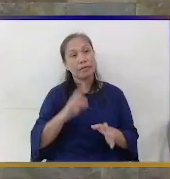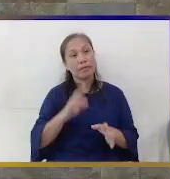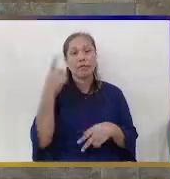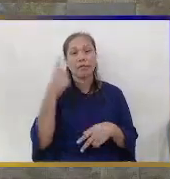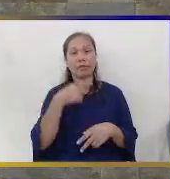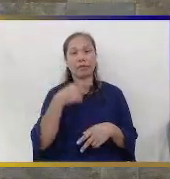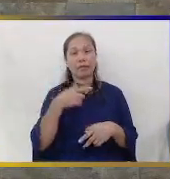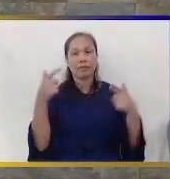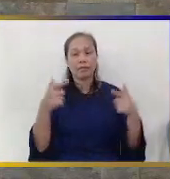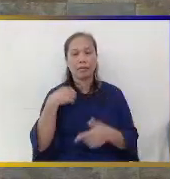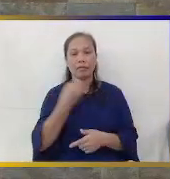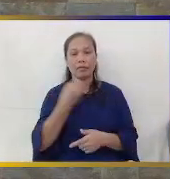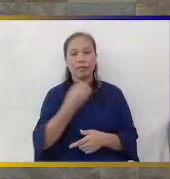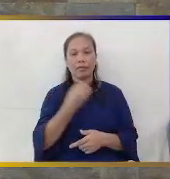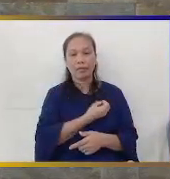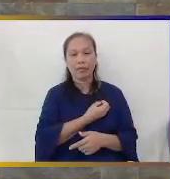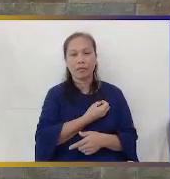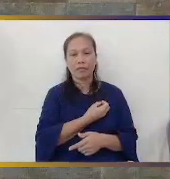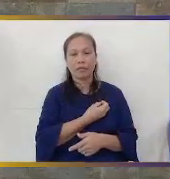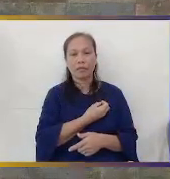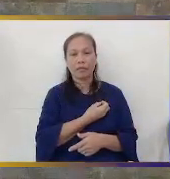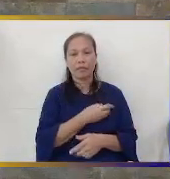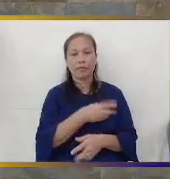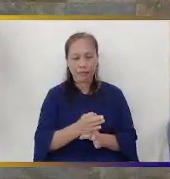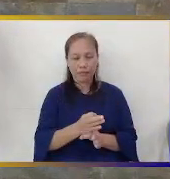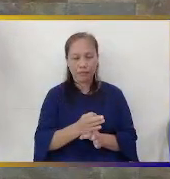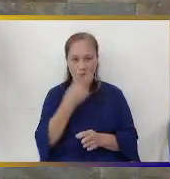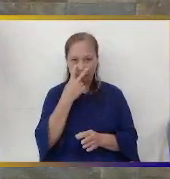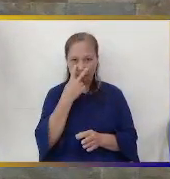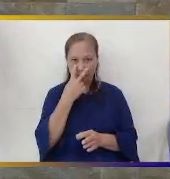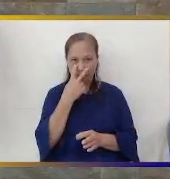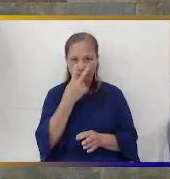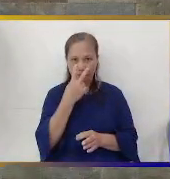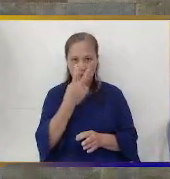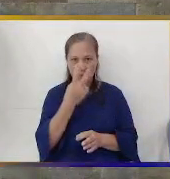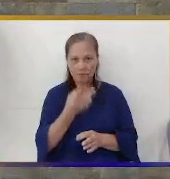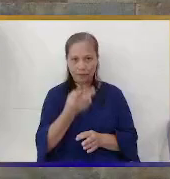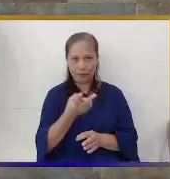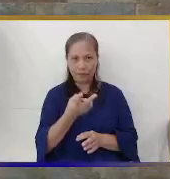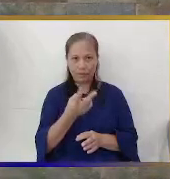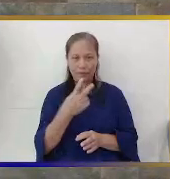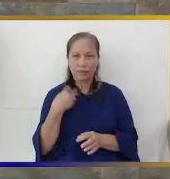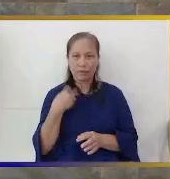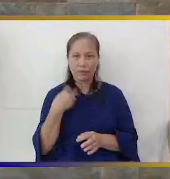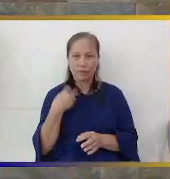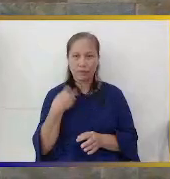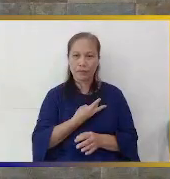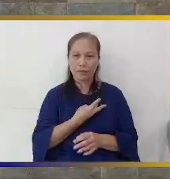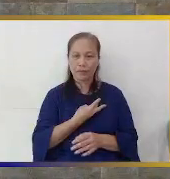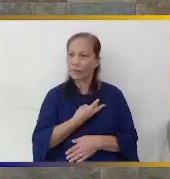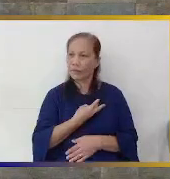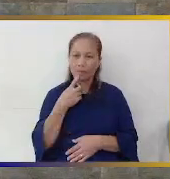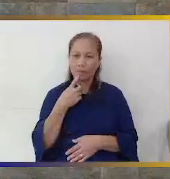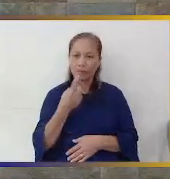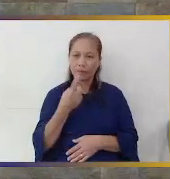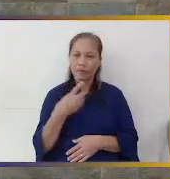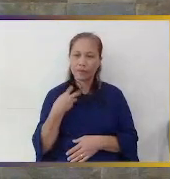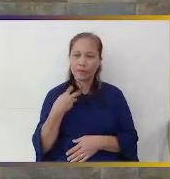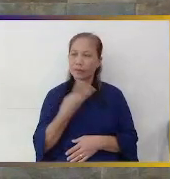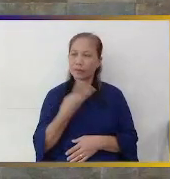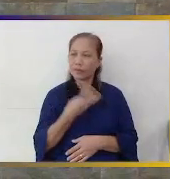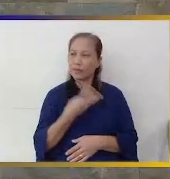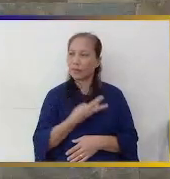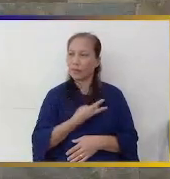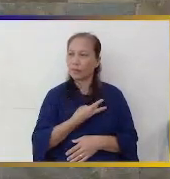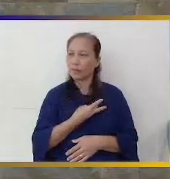pananampalataya Kaya nga makikita niyo po dito It's a Ah sabihin na natin na ito po ay ah